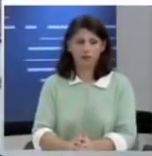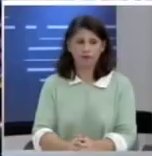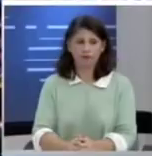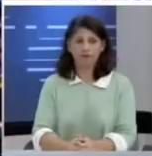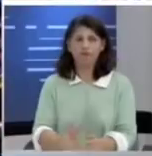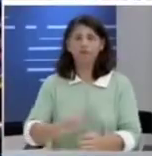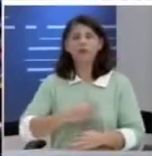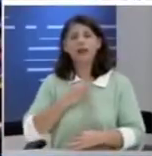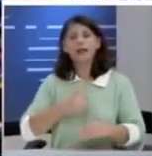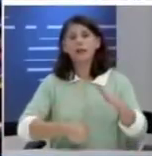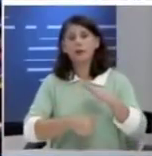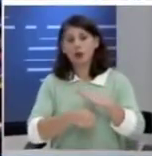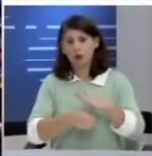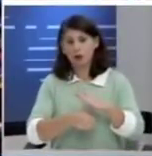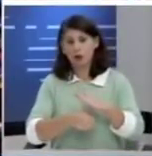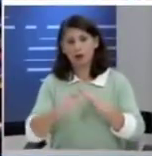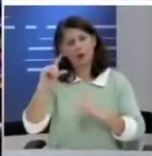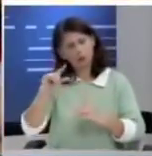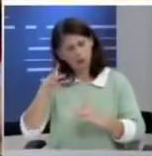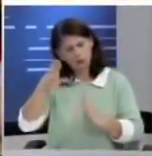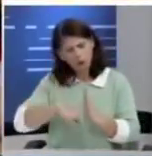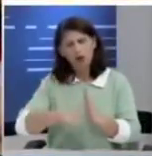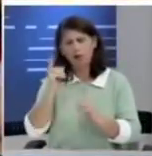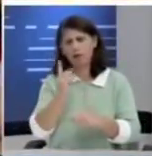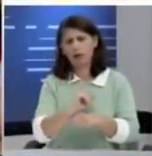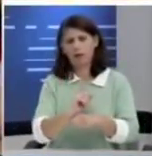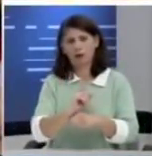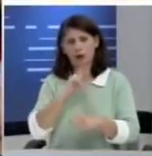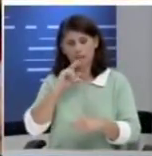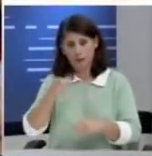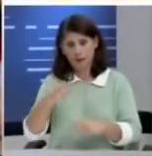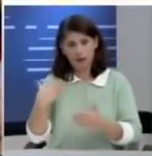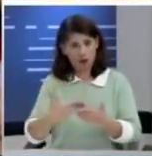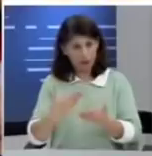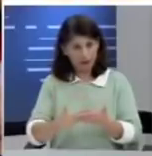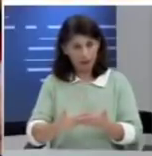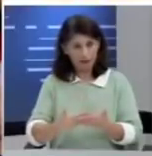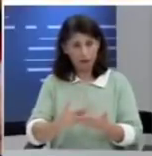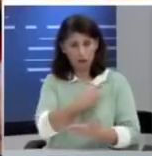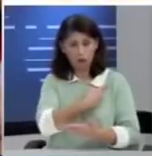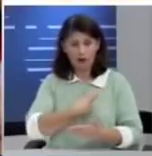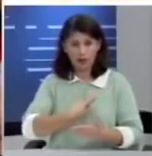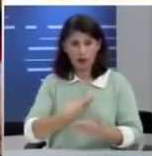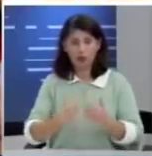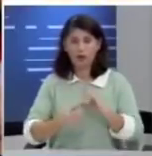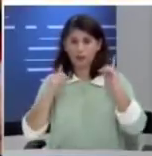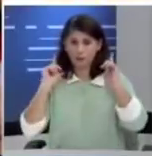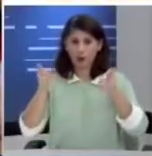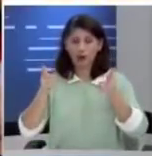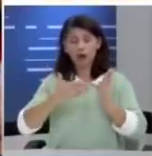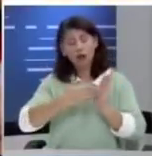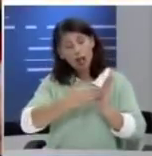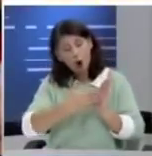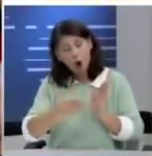Κύριε Πρόεδρε, λιγότερο από ένα λεπτό. Θα απαντήσω στα επιχειρήματα του αρχηγού της αξιωματικής αντιπολίτευσης σε